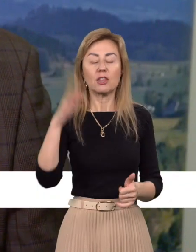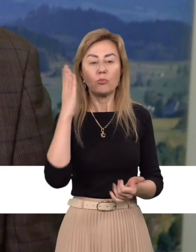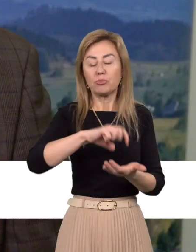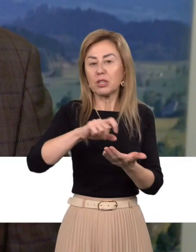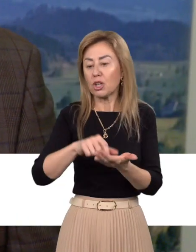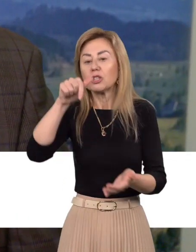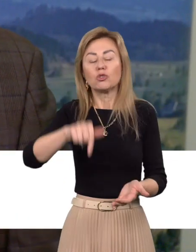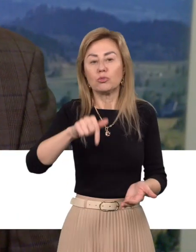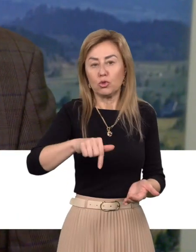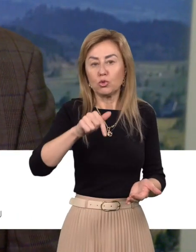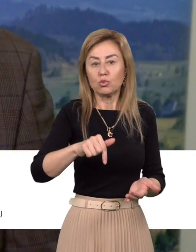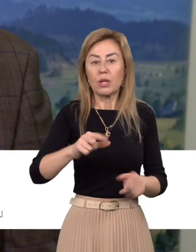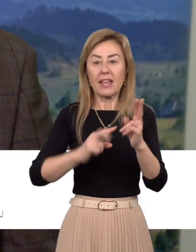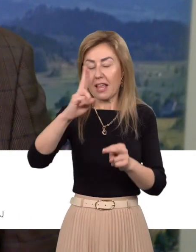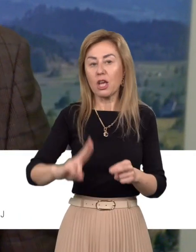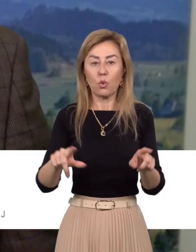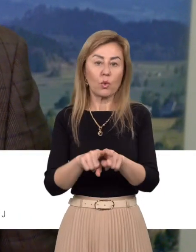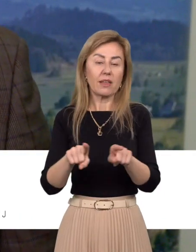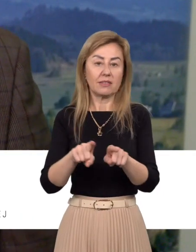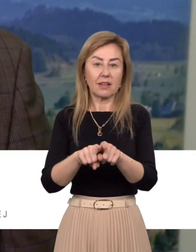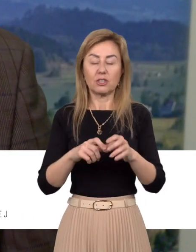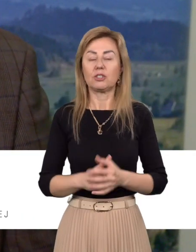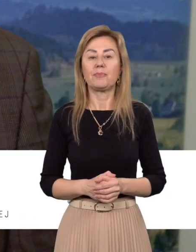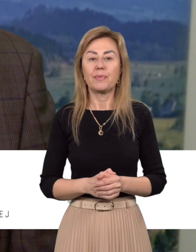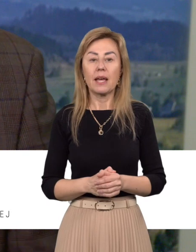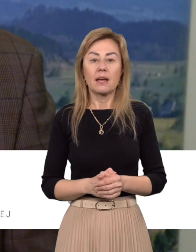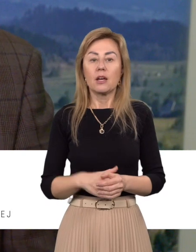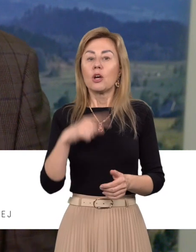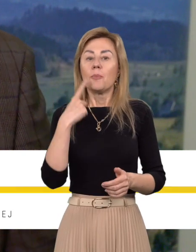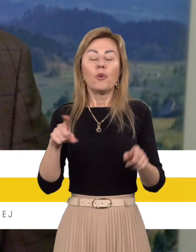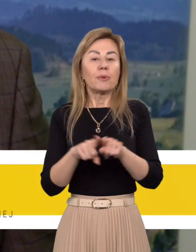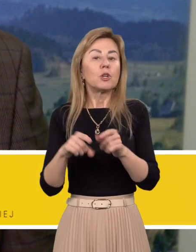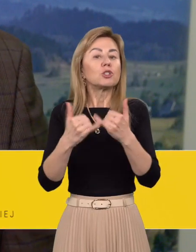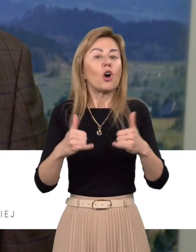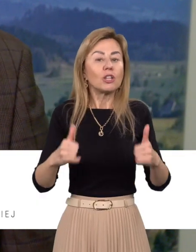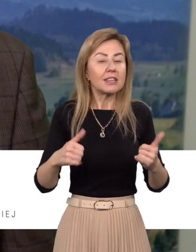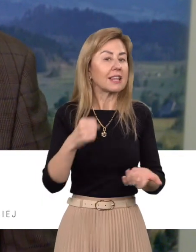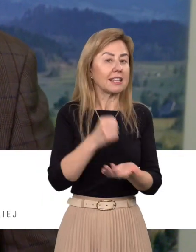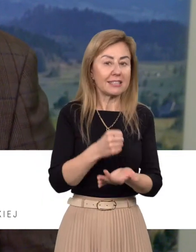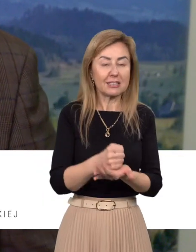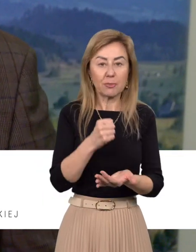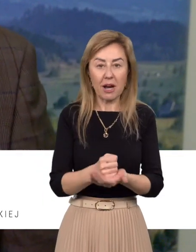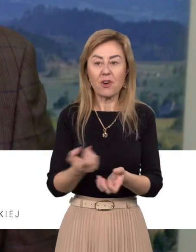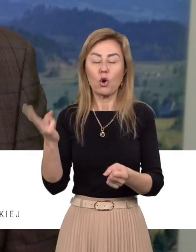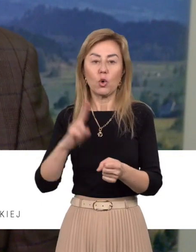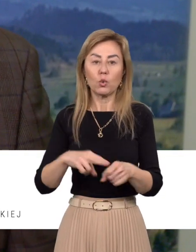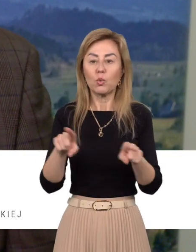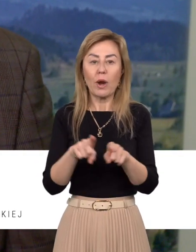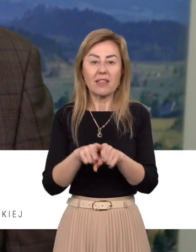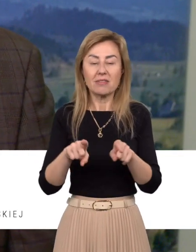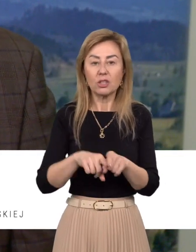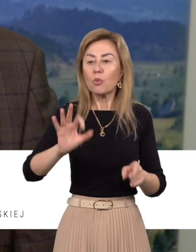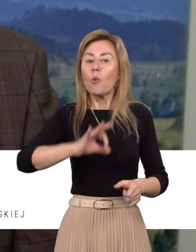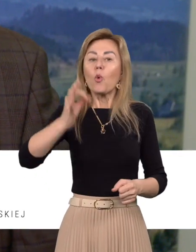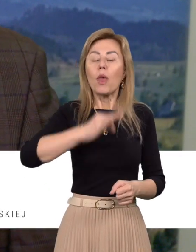regionu jeleniogórskiego. Ale wspomnę także o innych oddziałach, które doposażane są